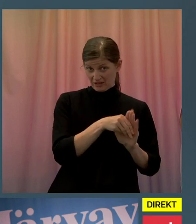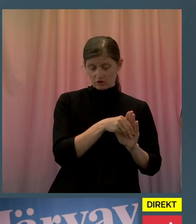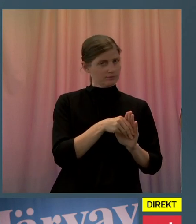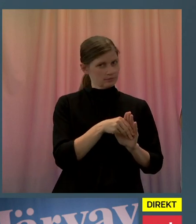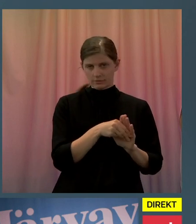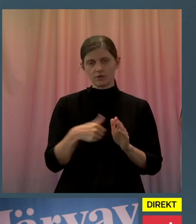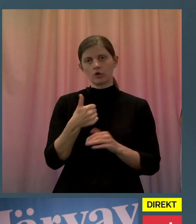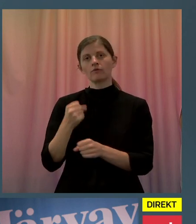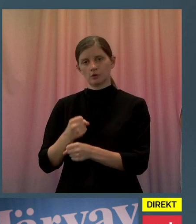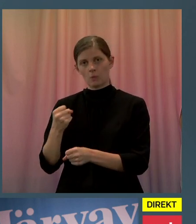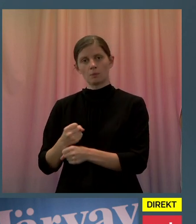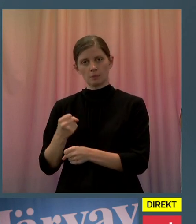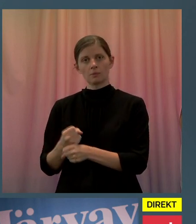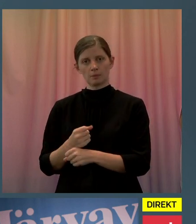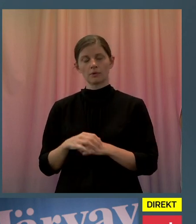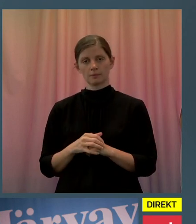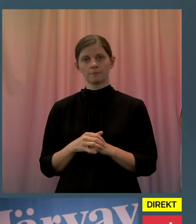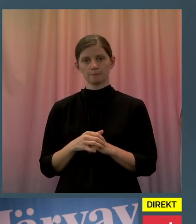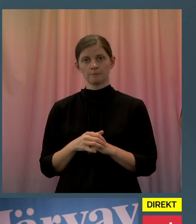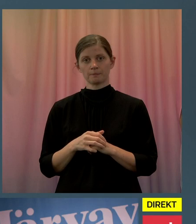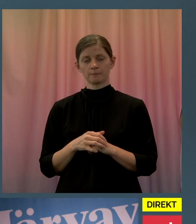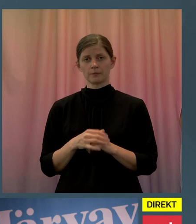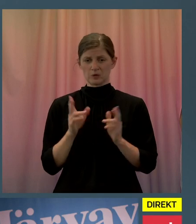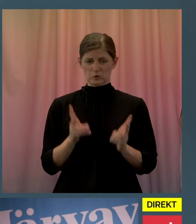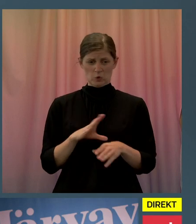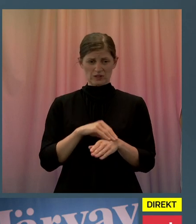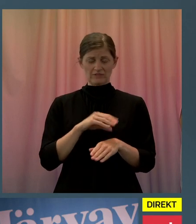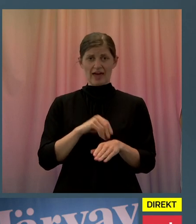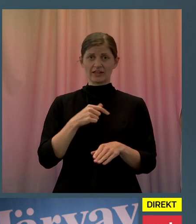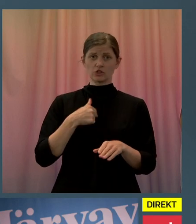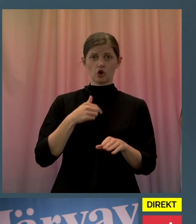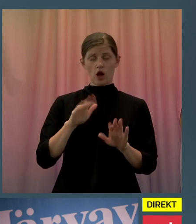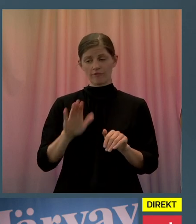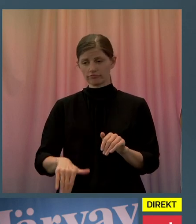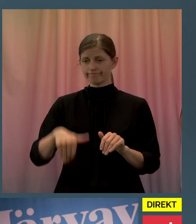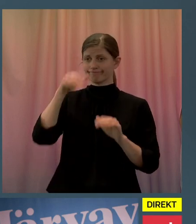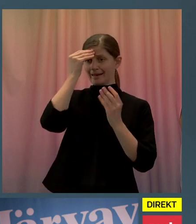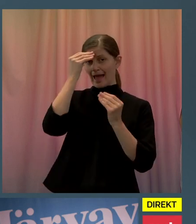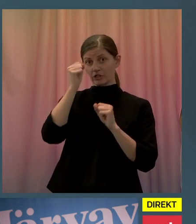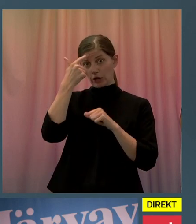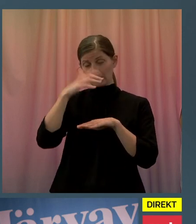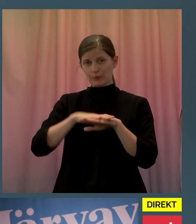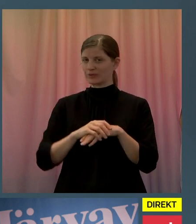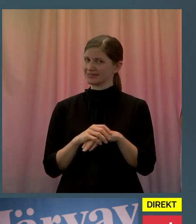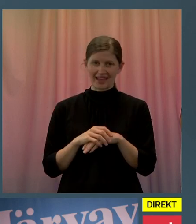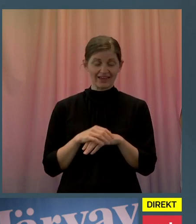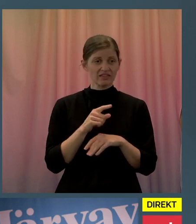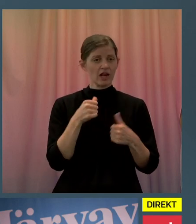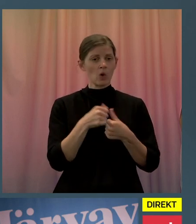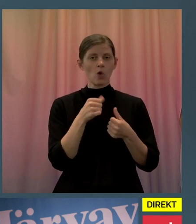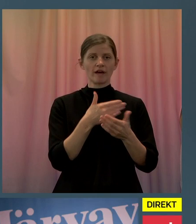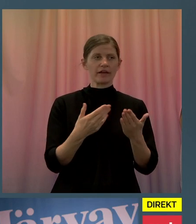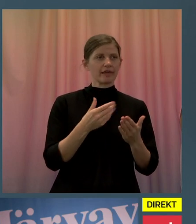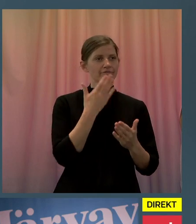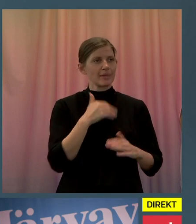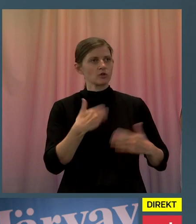behöver ett jobb. Det här är inte det Sverige som jag är fostrad att tro på. Det här är inte löftet om social